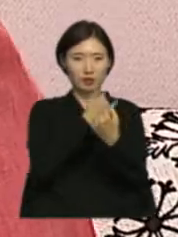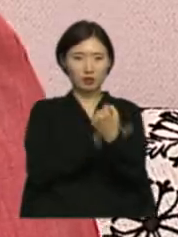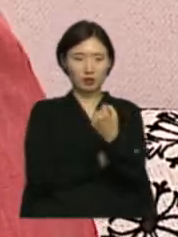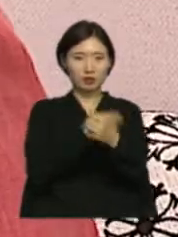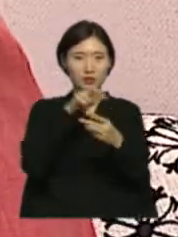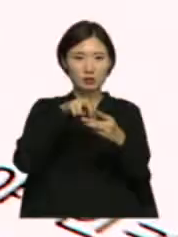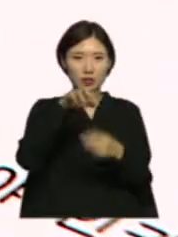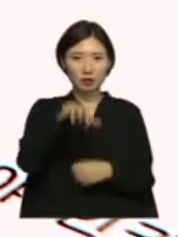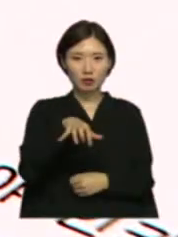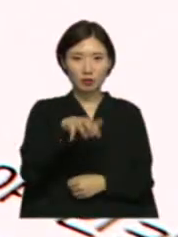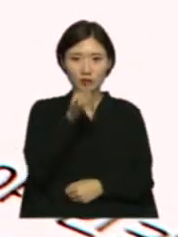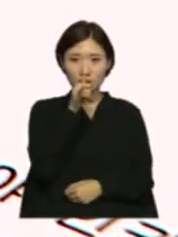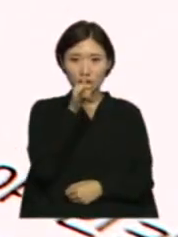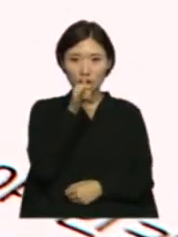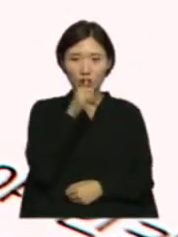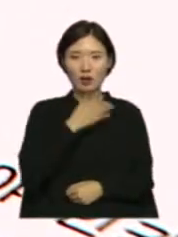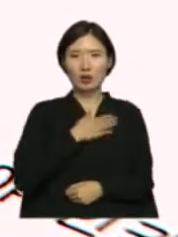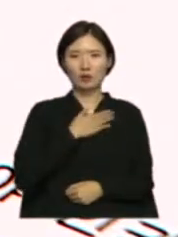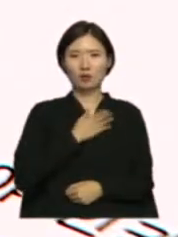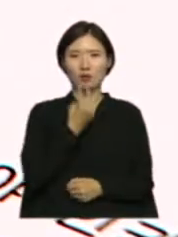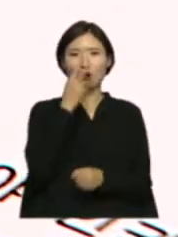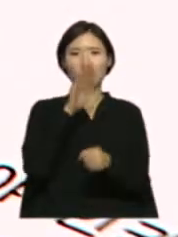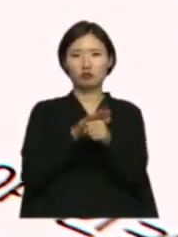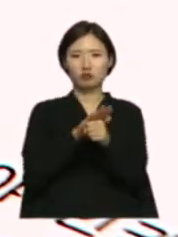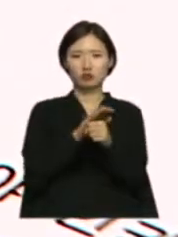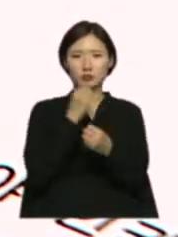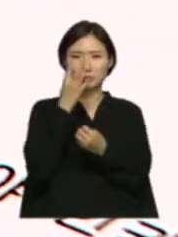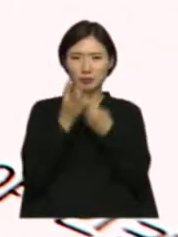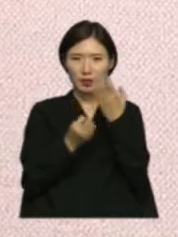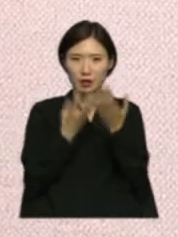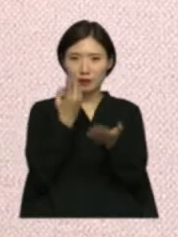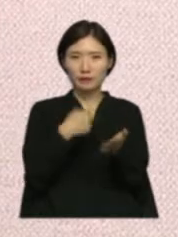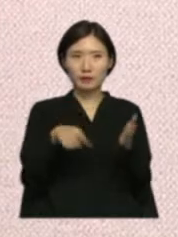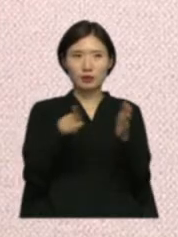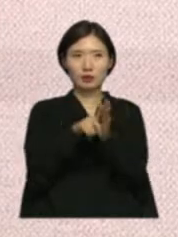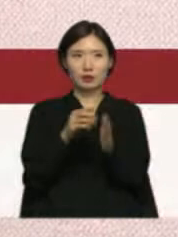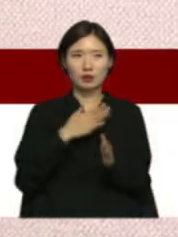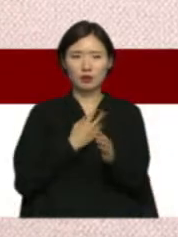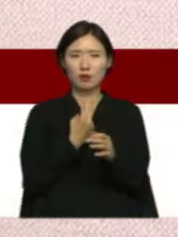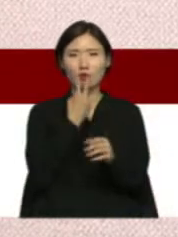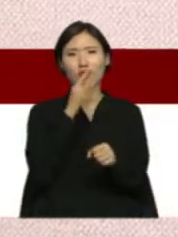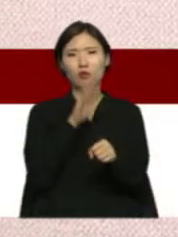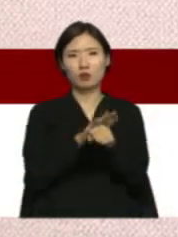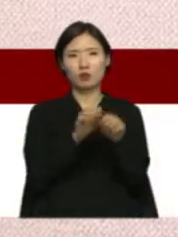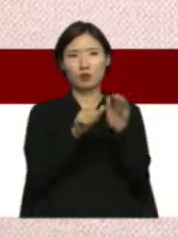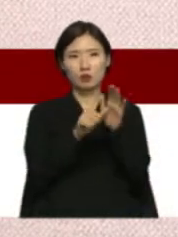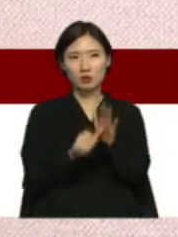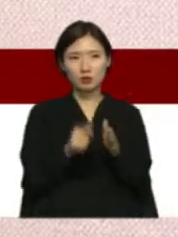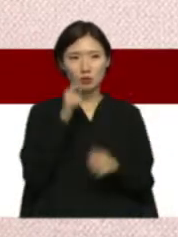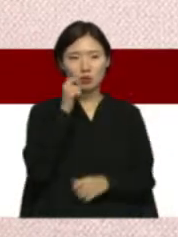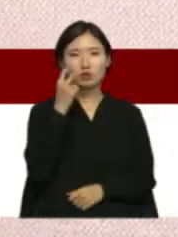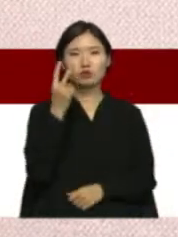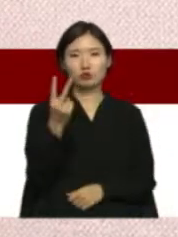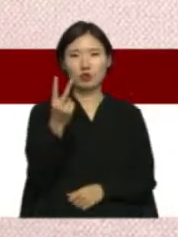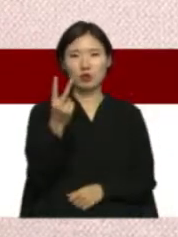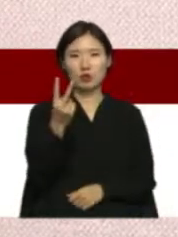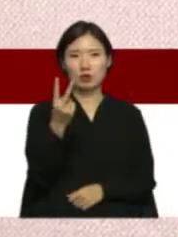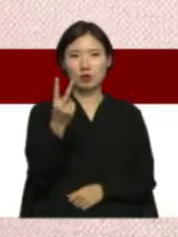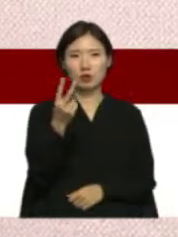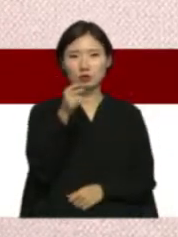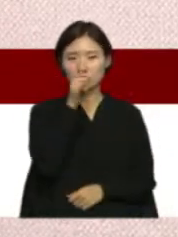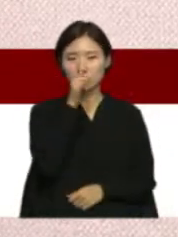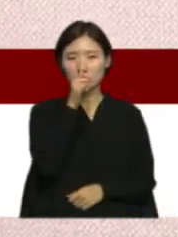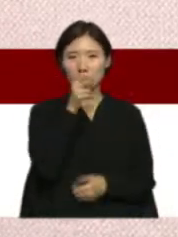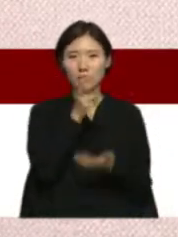있다는 걸 알고 억울함을 호소하기 위해 찾은 겁니다 그래 내가 어 홀에서 못 끼는 것 두가지 돼 있었어요 그걸